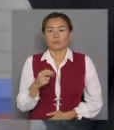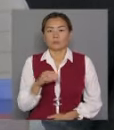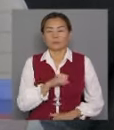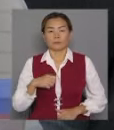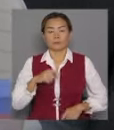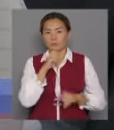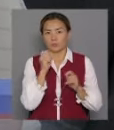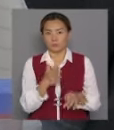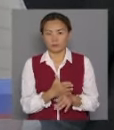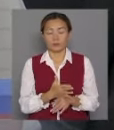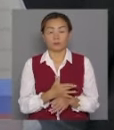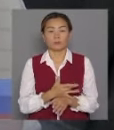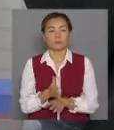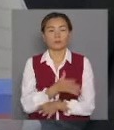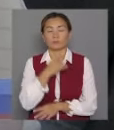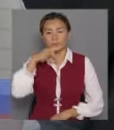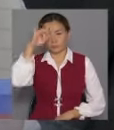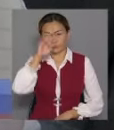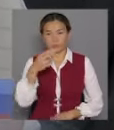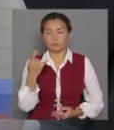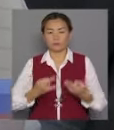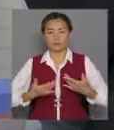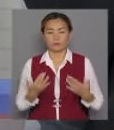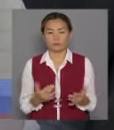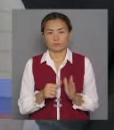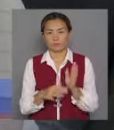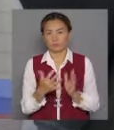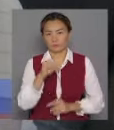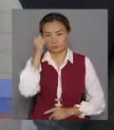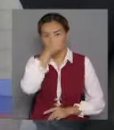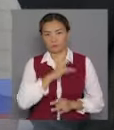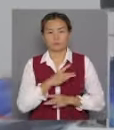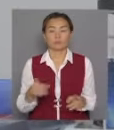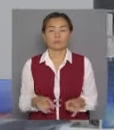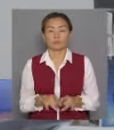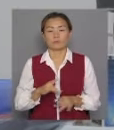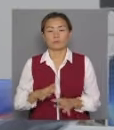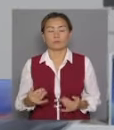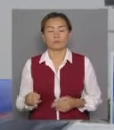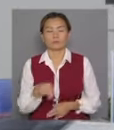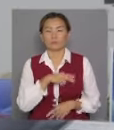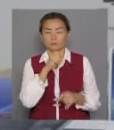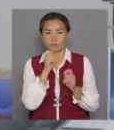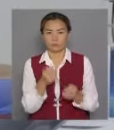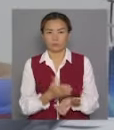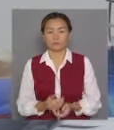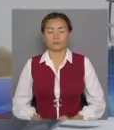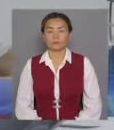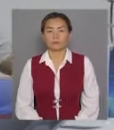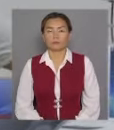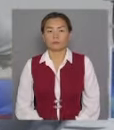алғыс хат алған. Ал ағымдағы жыл Қазақстан ұлттық телеарнасының 65 жылдық мерейтойына орай мерекелік төсбелгіні иеленді.